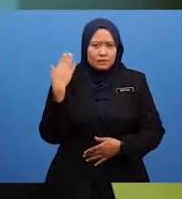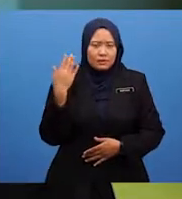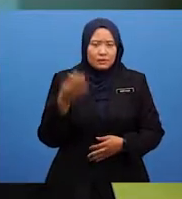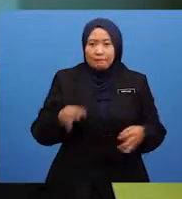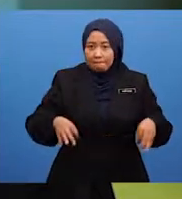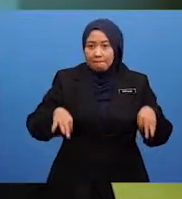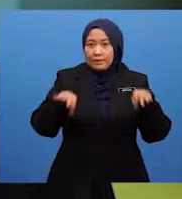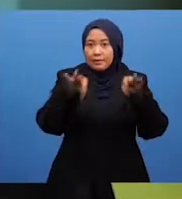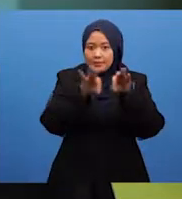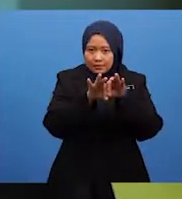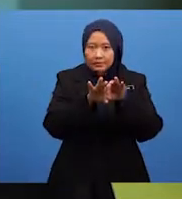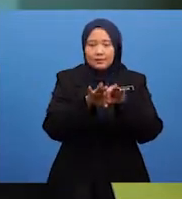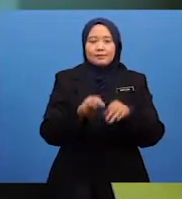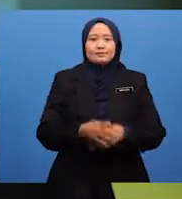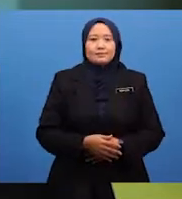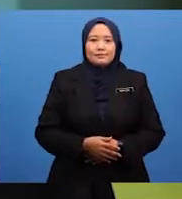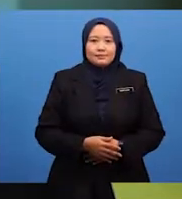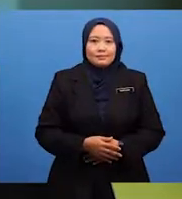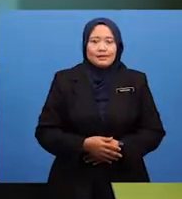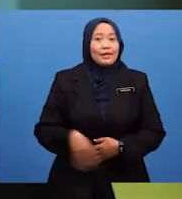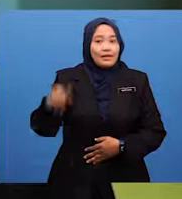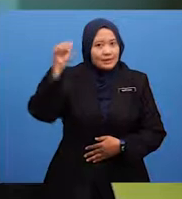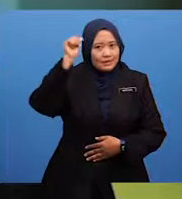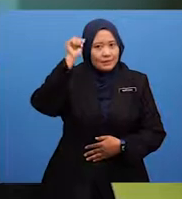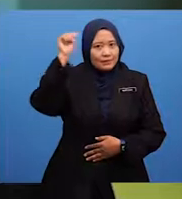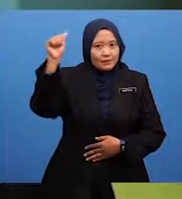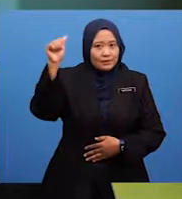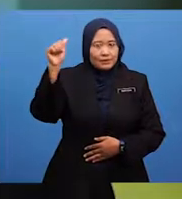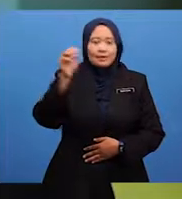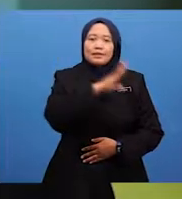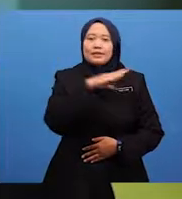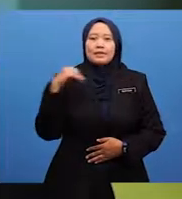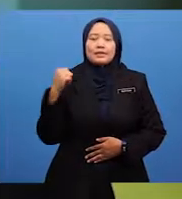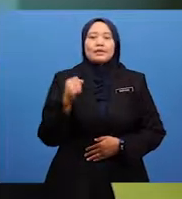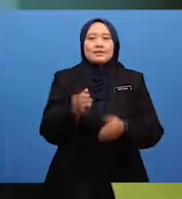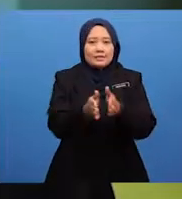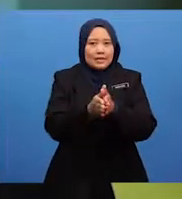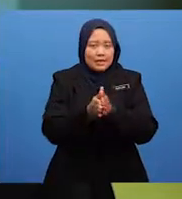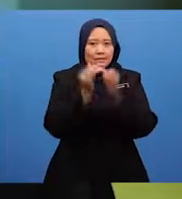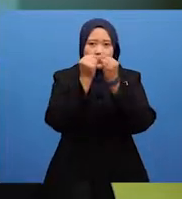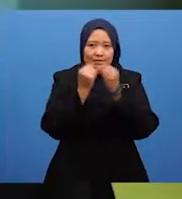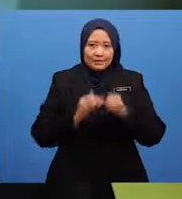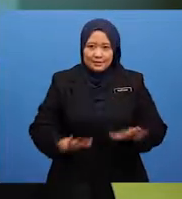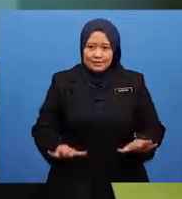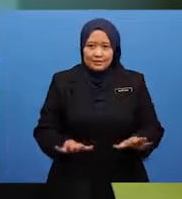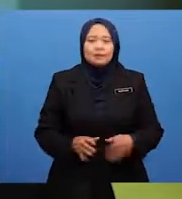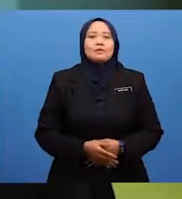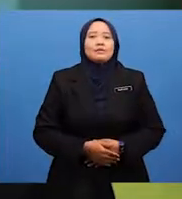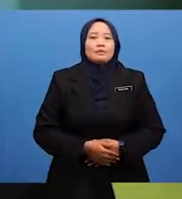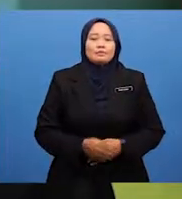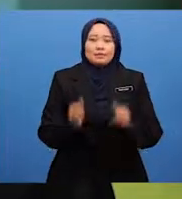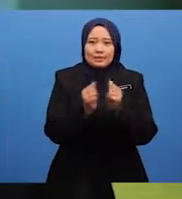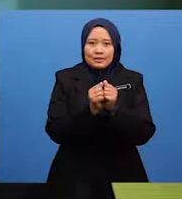nanti. Hai murid-murid, assalamualaikum semua dan salam sejahtera. Bersama cikgu hari